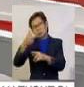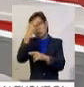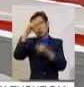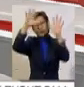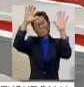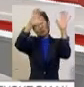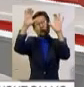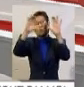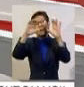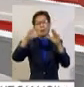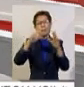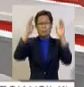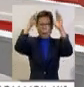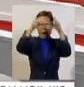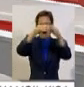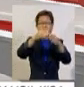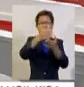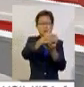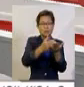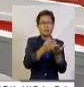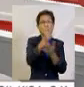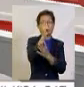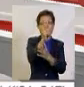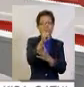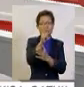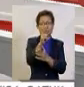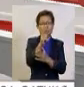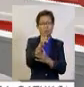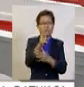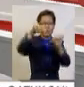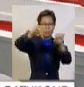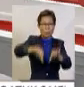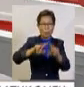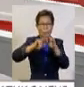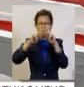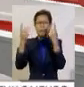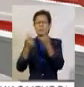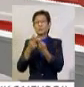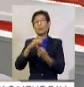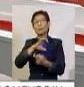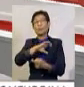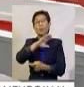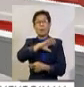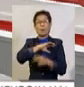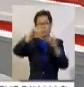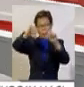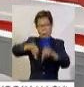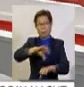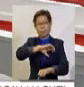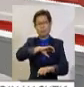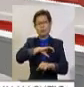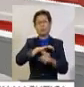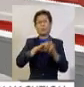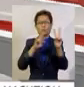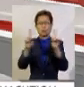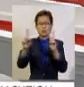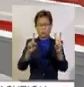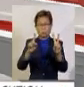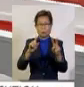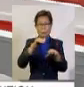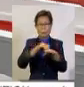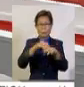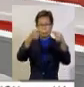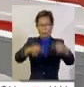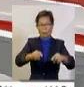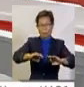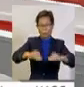itu, Pahang muncul juara Division 2 hoki Piala Tun Razak selepas menumpaskan pasukan polis di Raja Malaysia PDRM dengan keputusan 2-1 pada